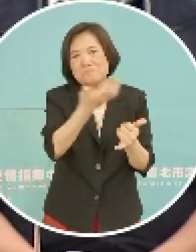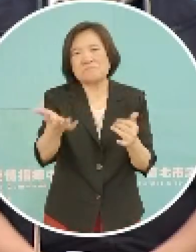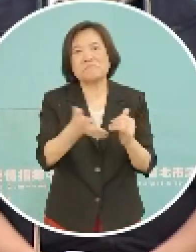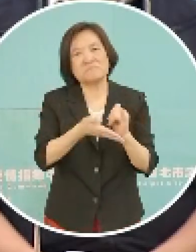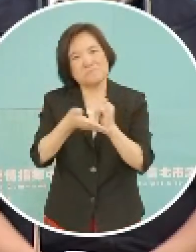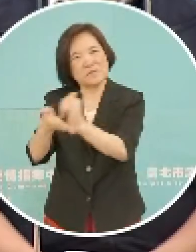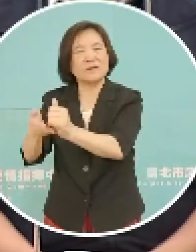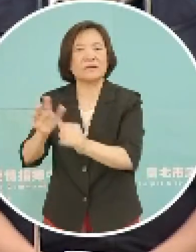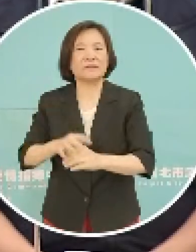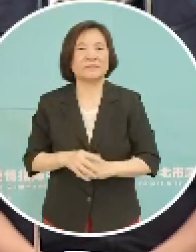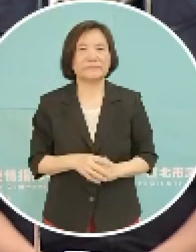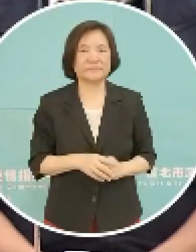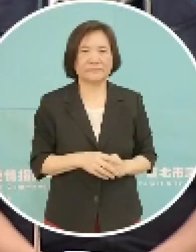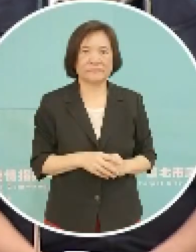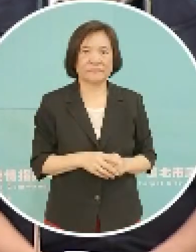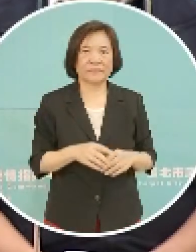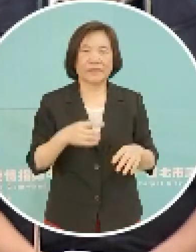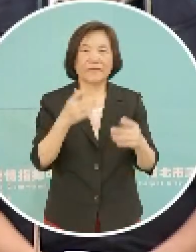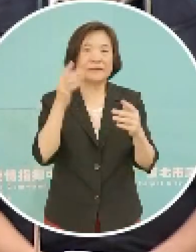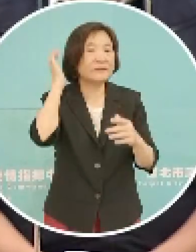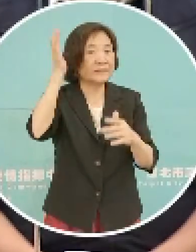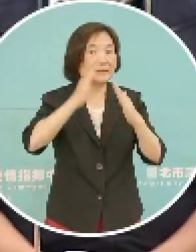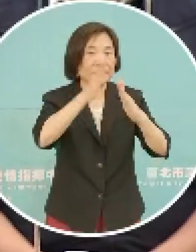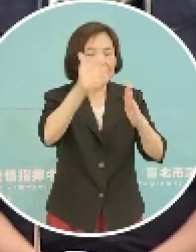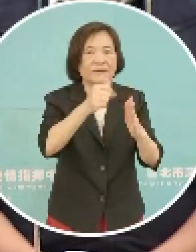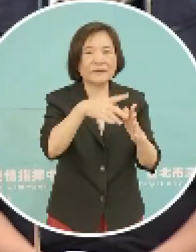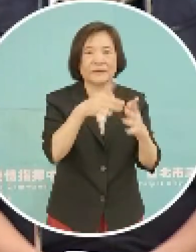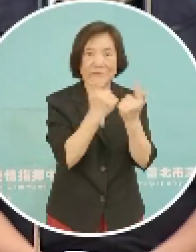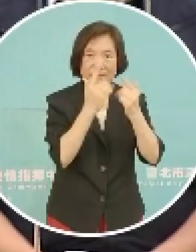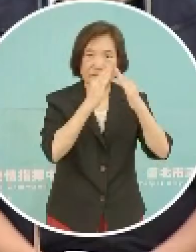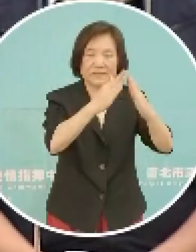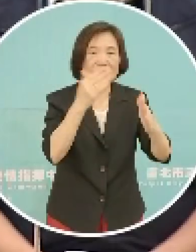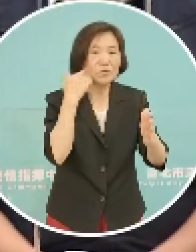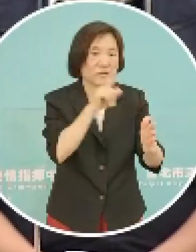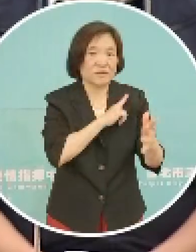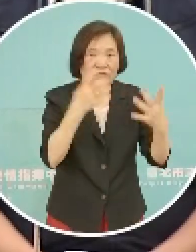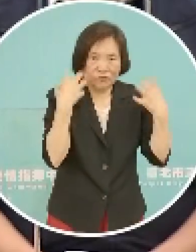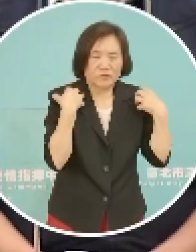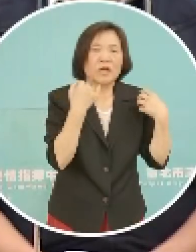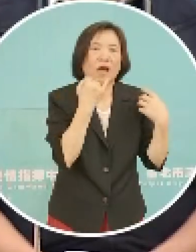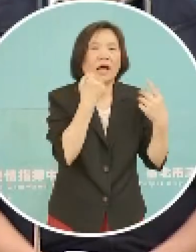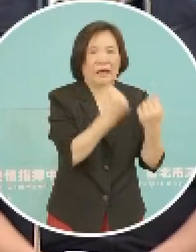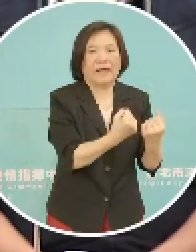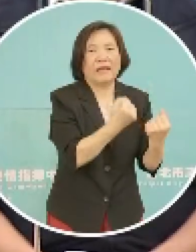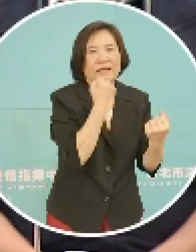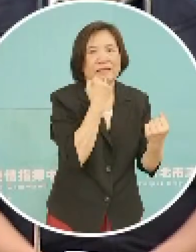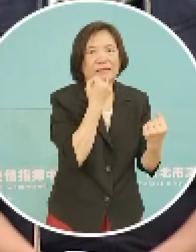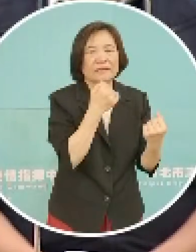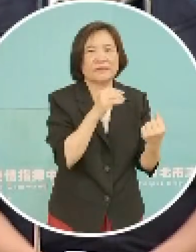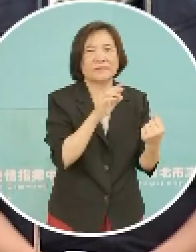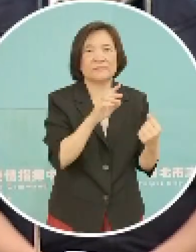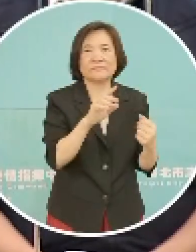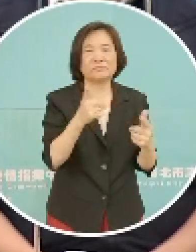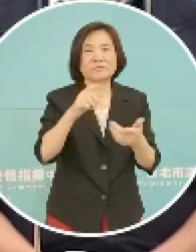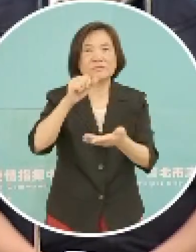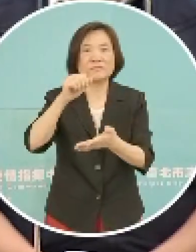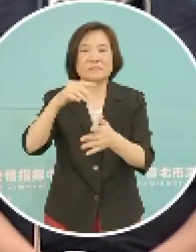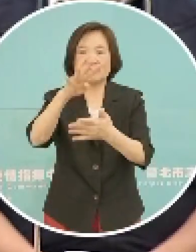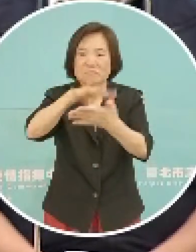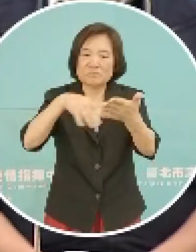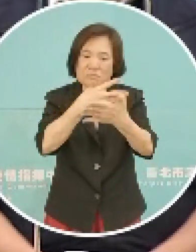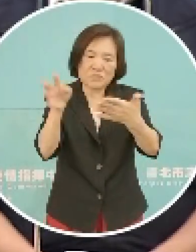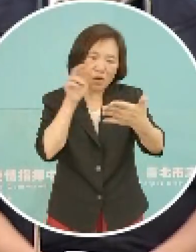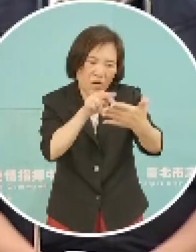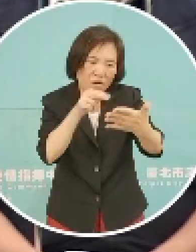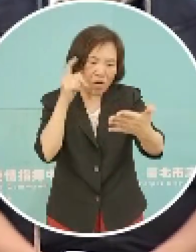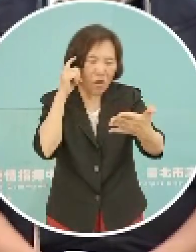市长也期待说我们台北市尽量来自己能够吸收下来，但是绝对不是像报表上所限